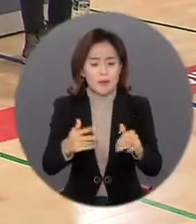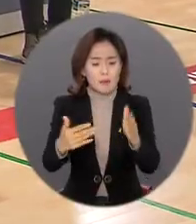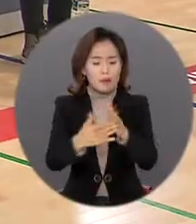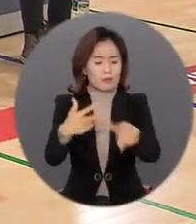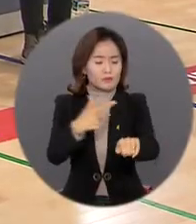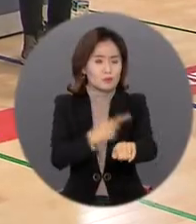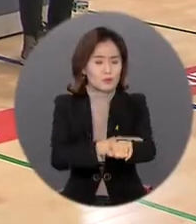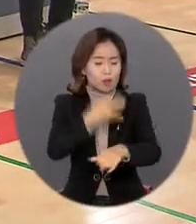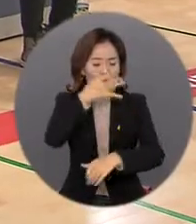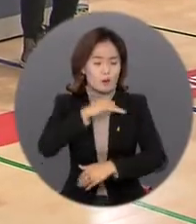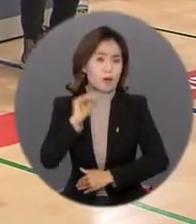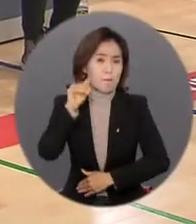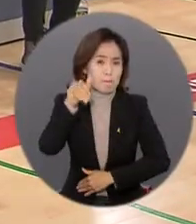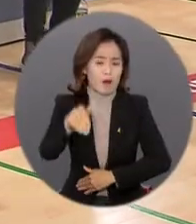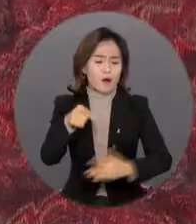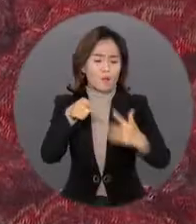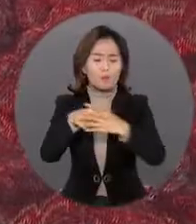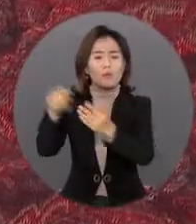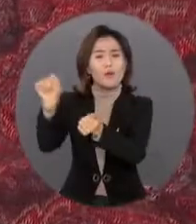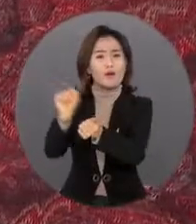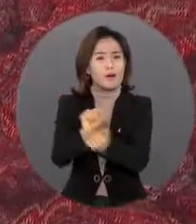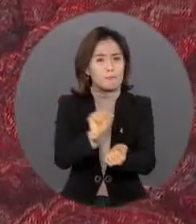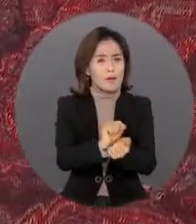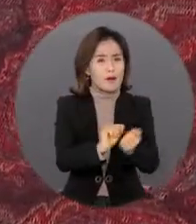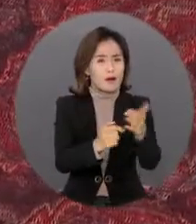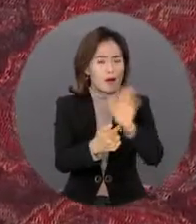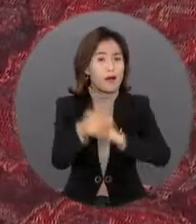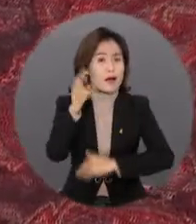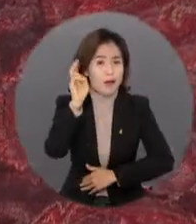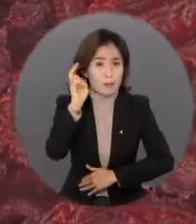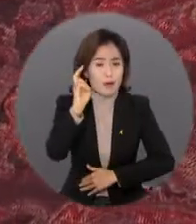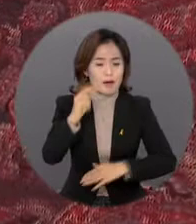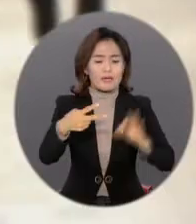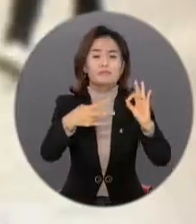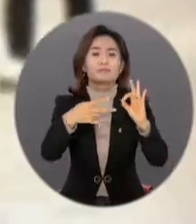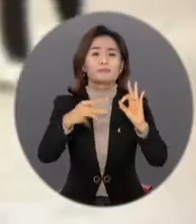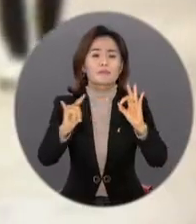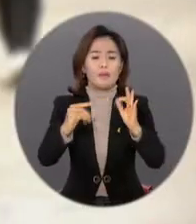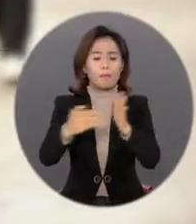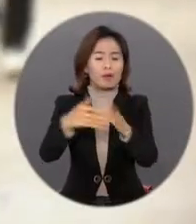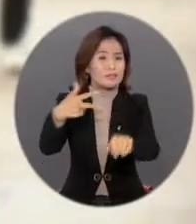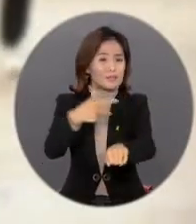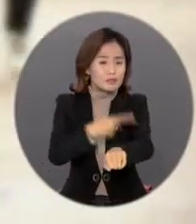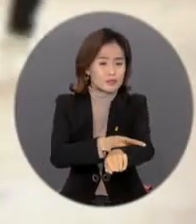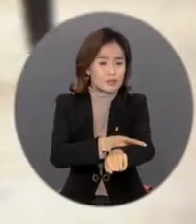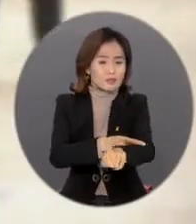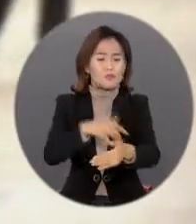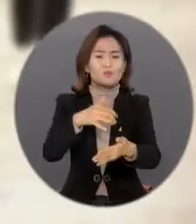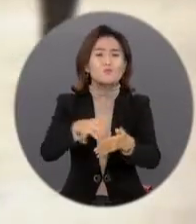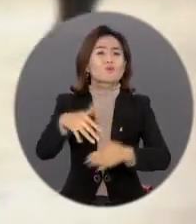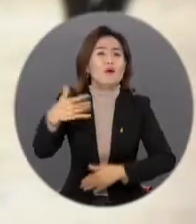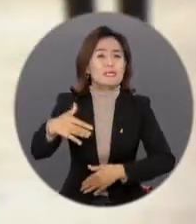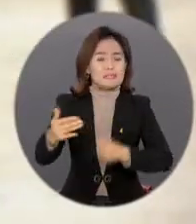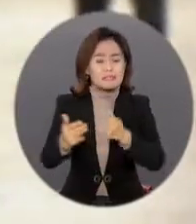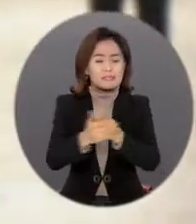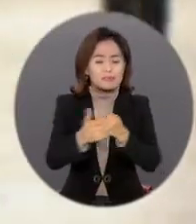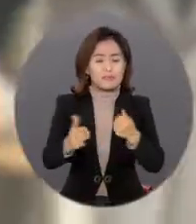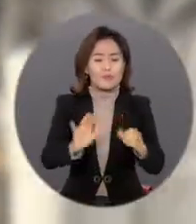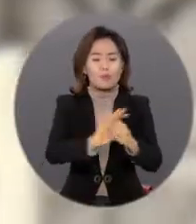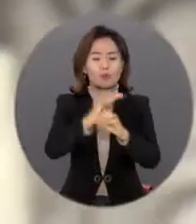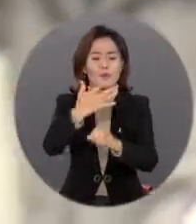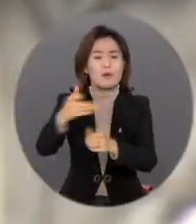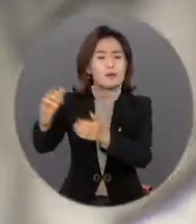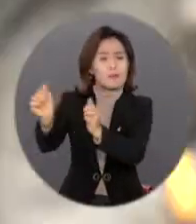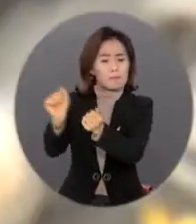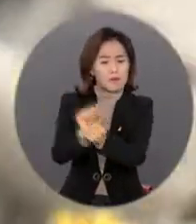백신의 효과가 감소해 돌파 감염되는 것으로 분석되고 있고 10대의 경우 백신 접종률이 낮다 보니 코로나 바이러스에